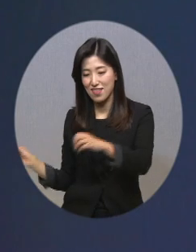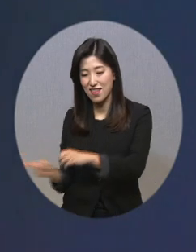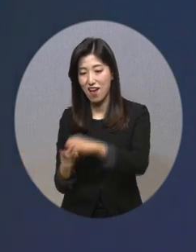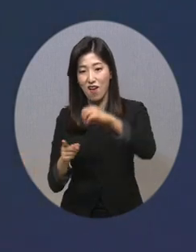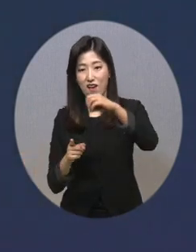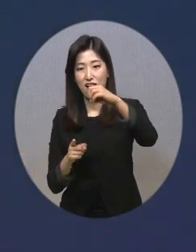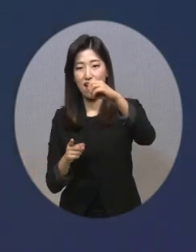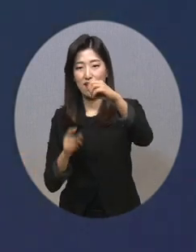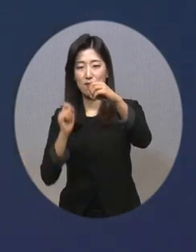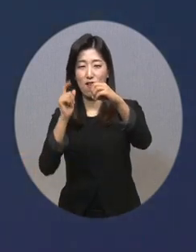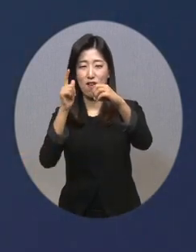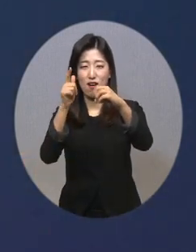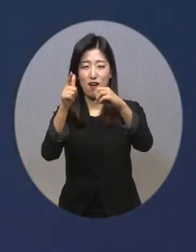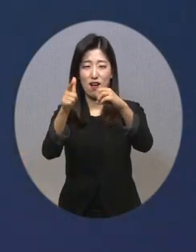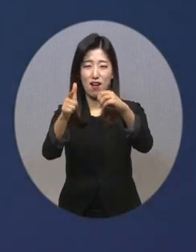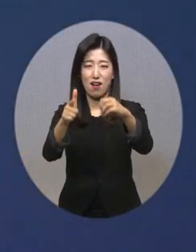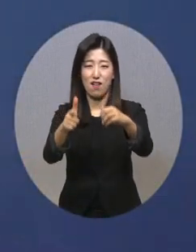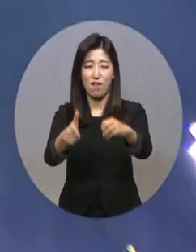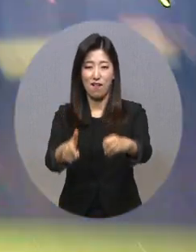나랑 똑같은 같았어